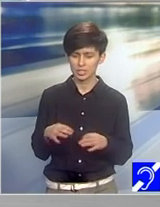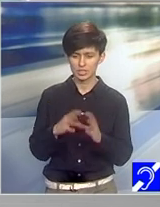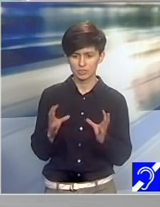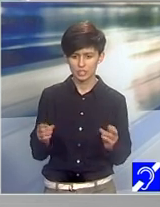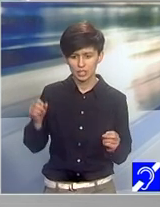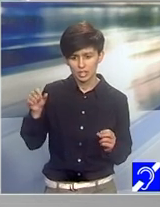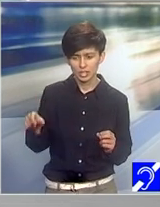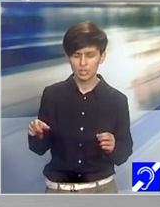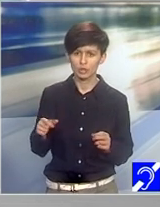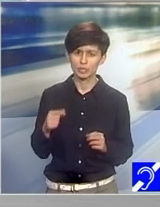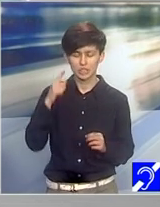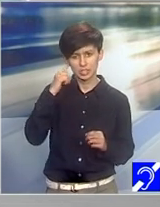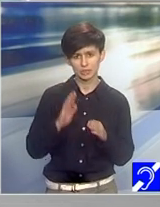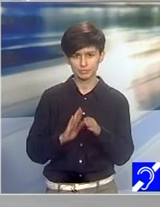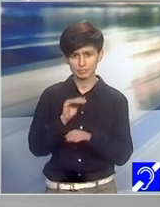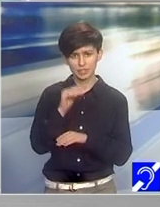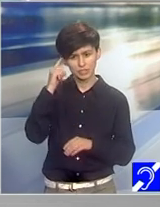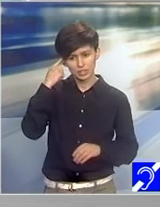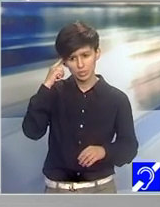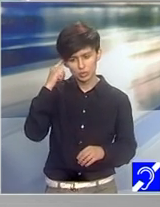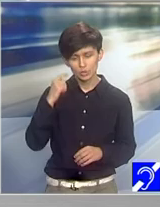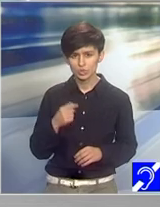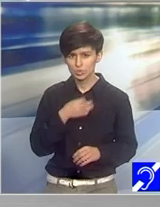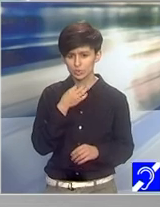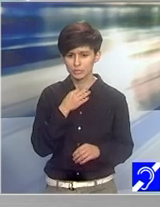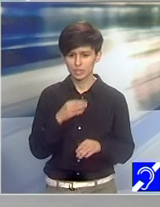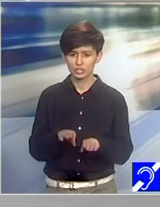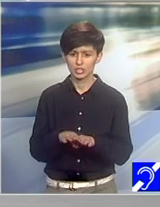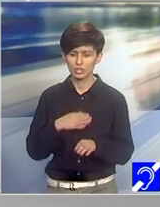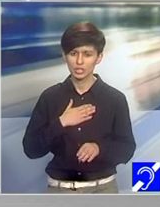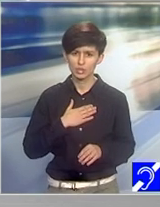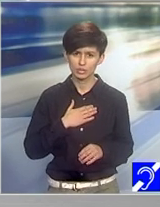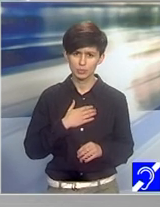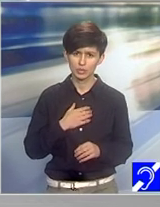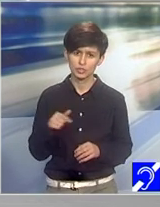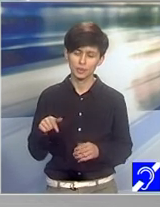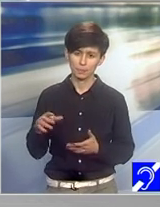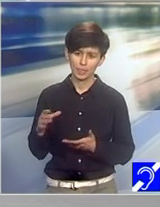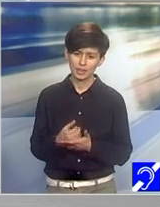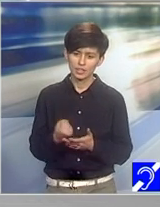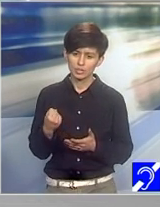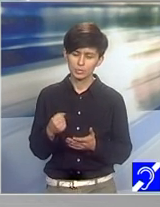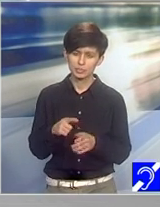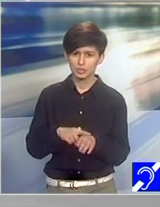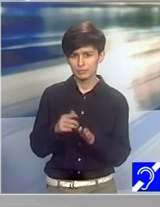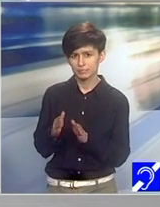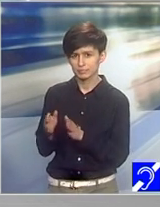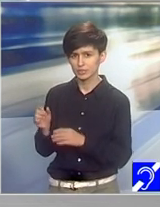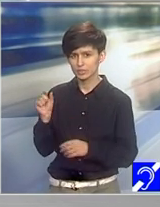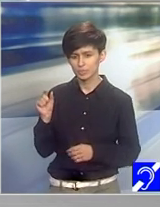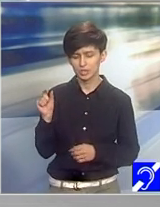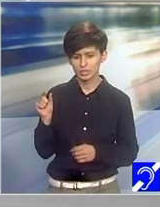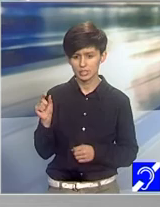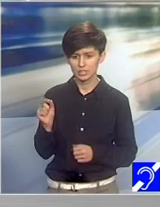încetul devin cunoscuți, cum spunea și colegul Tudor Sărăgean, obțin și ei, cel puțin pentru o scurtă perioadă de timp, prin dieta de la